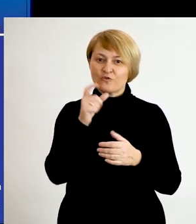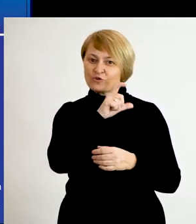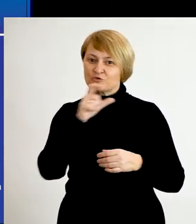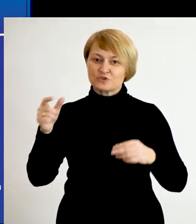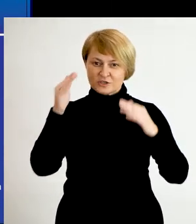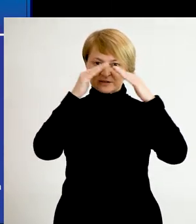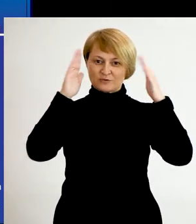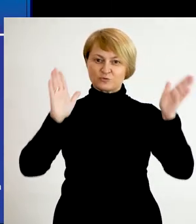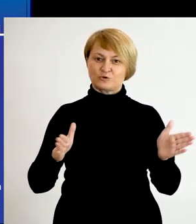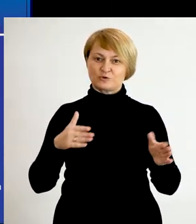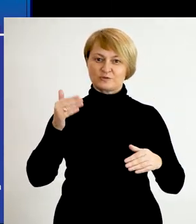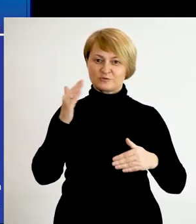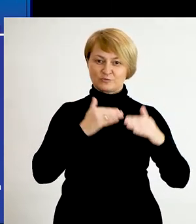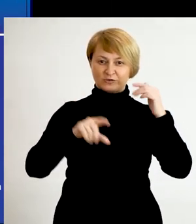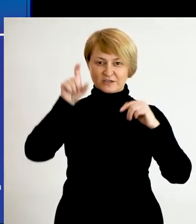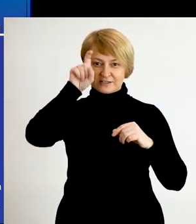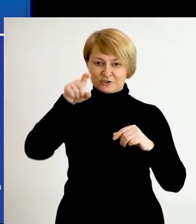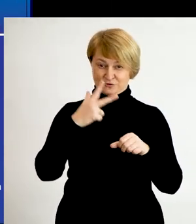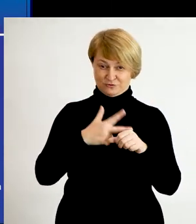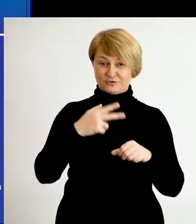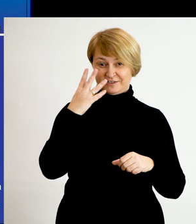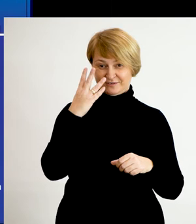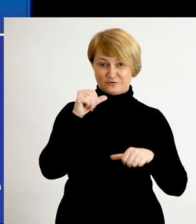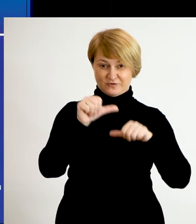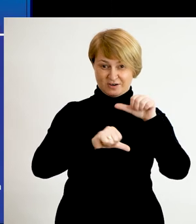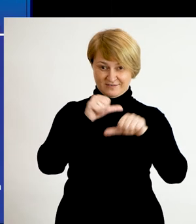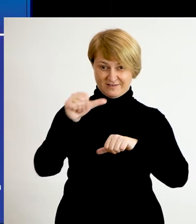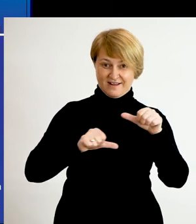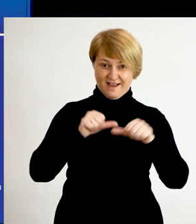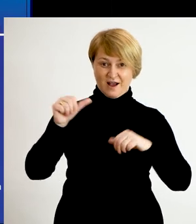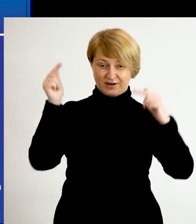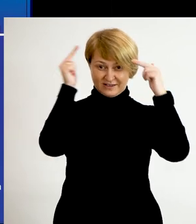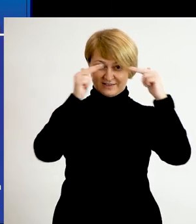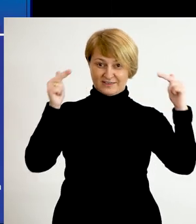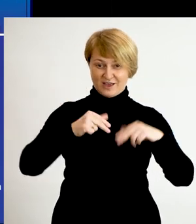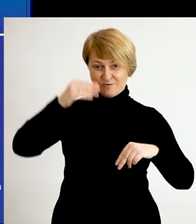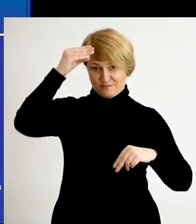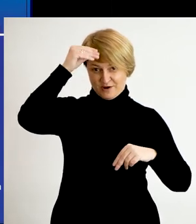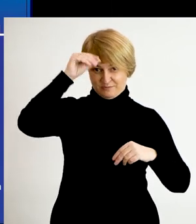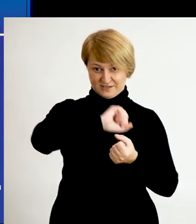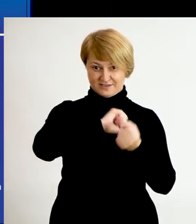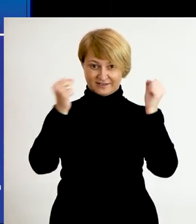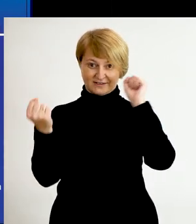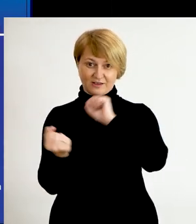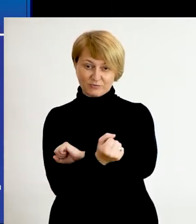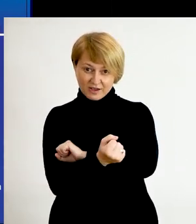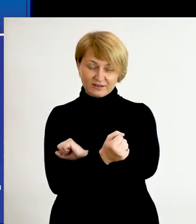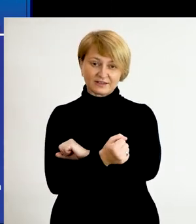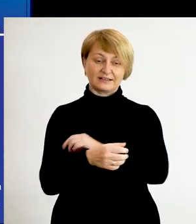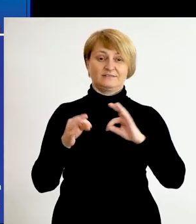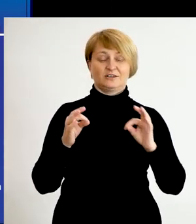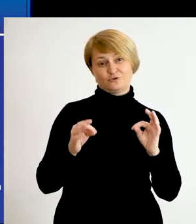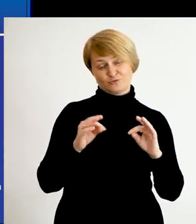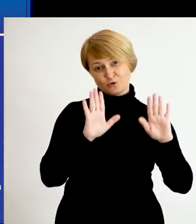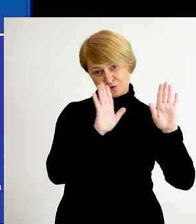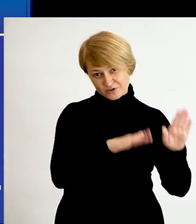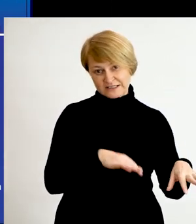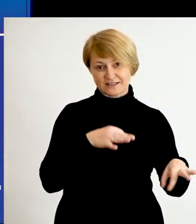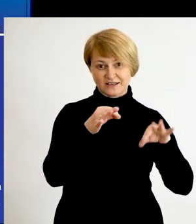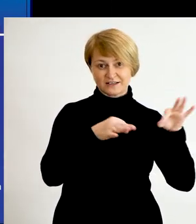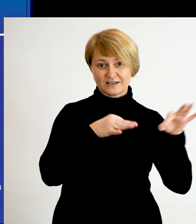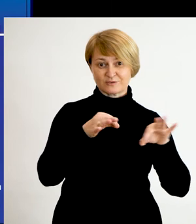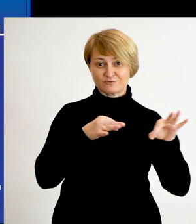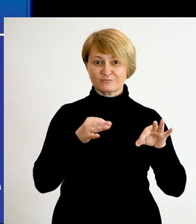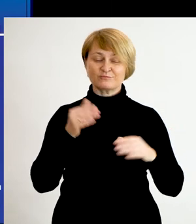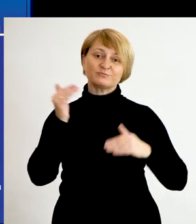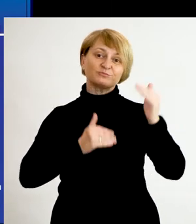administracji zbudowali Niemcy w 1934 roku w miejsce Zamku Piastowskiego. Trzeba odejść od tej historii,